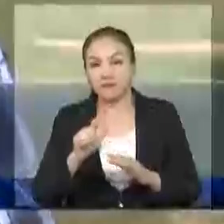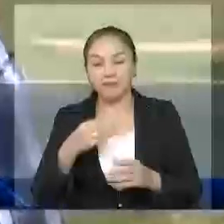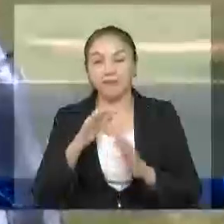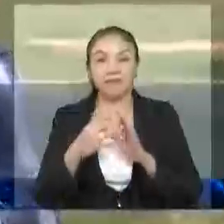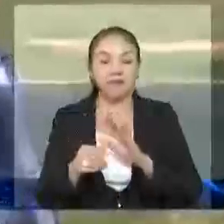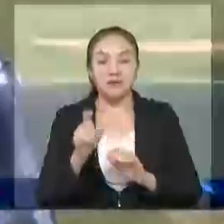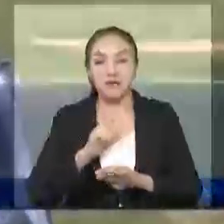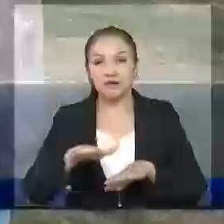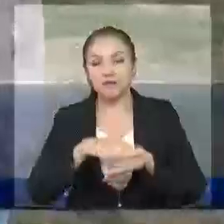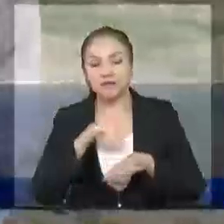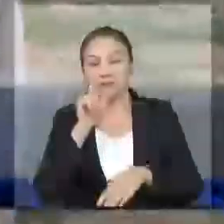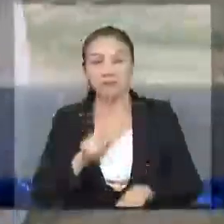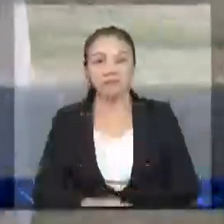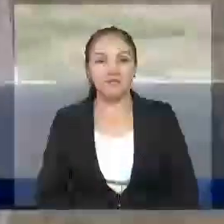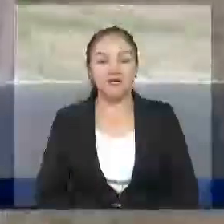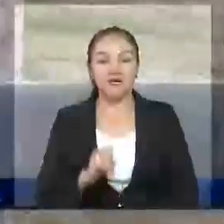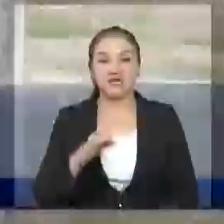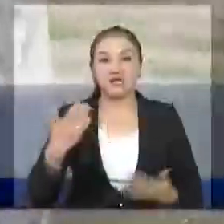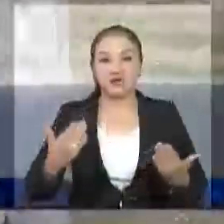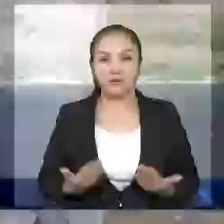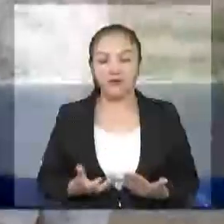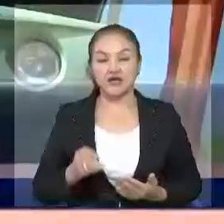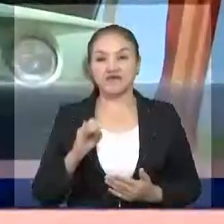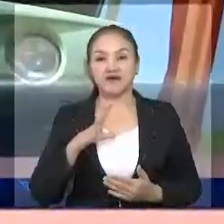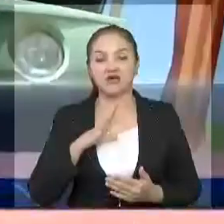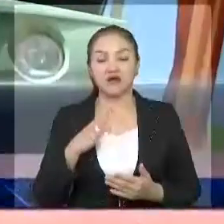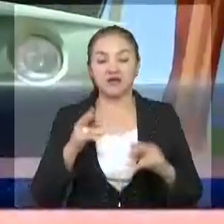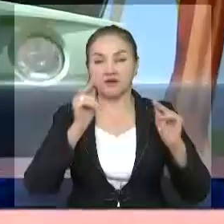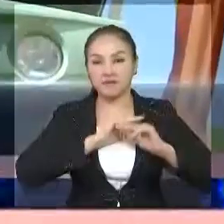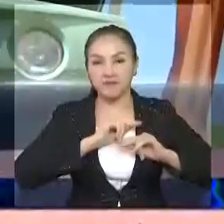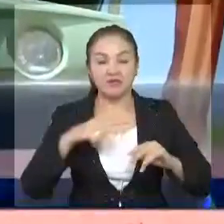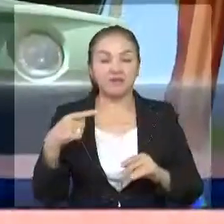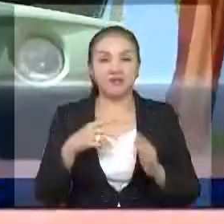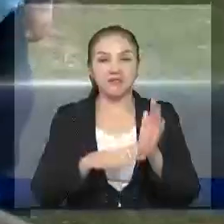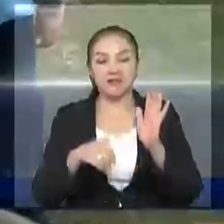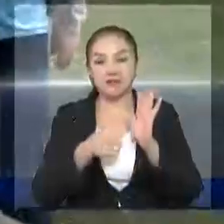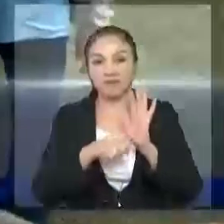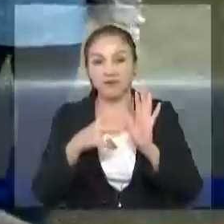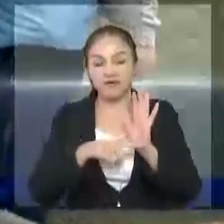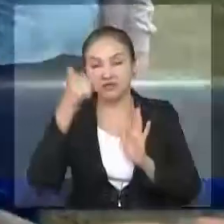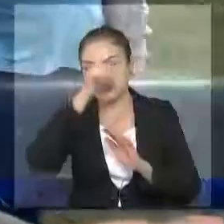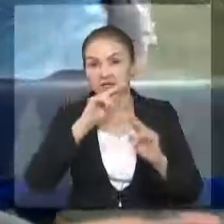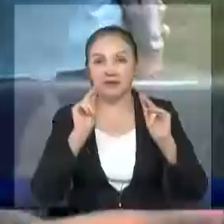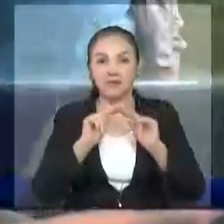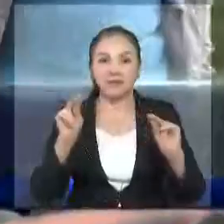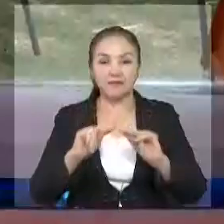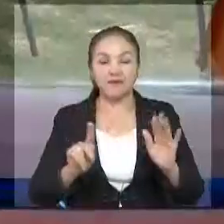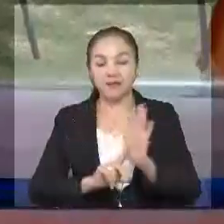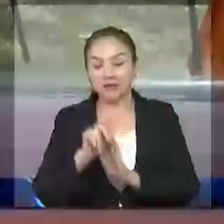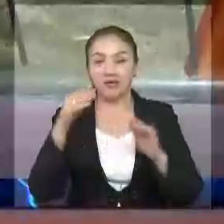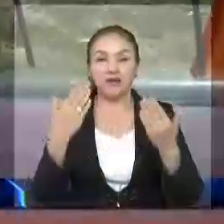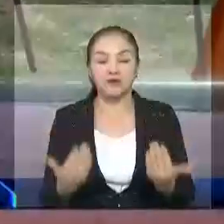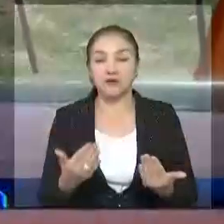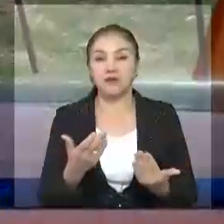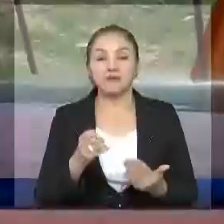жақын, мейірімді жан. Қарғалы өңірдің тумасы Аманғос Төлеуов еңбек жолын 1967 жылы педагогика саласынан бастаған. Сол